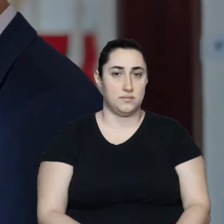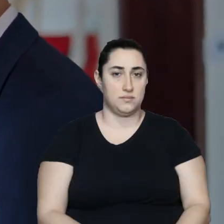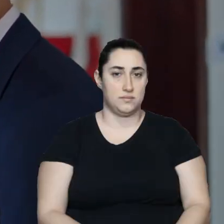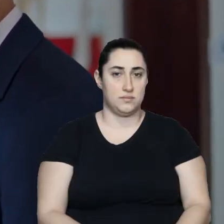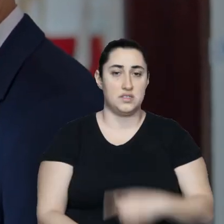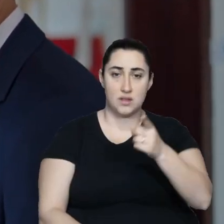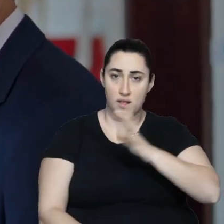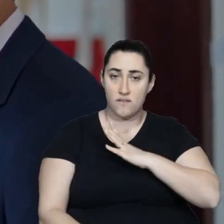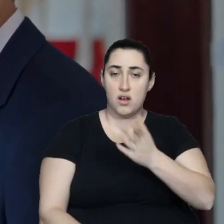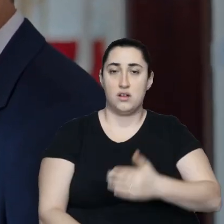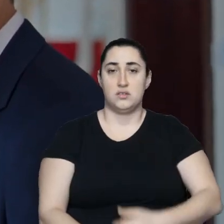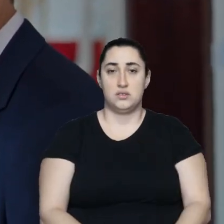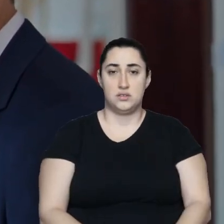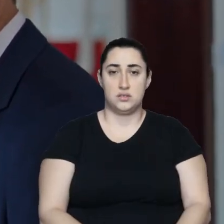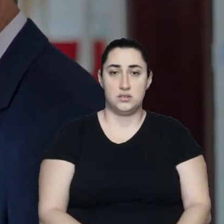Sen varsın.